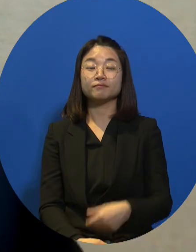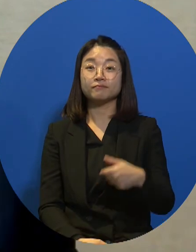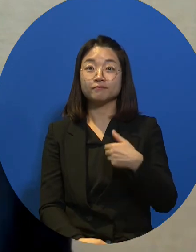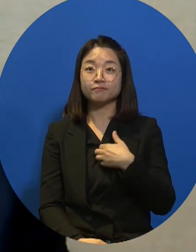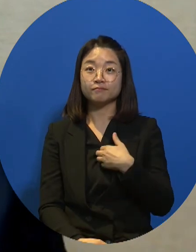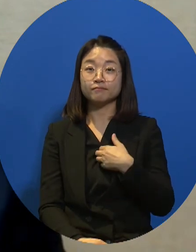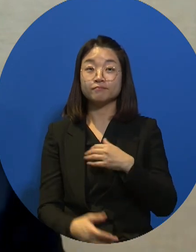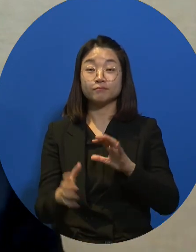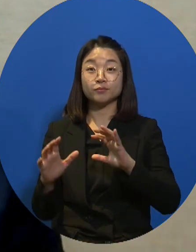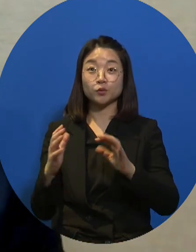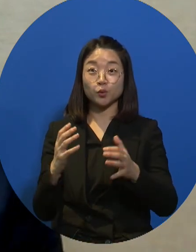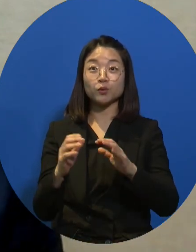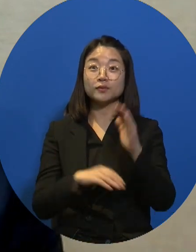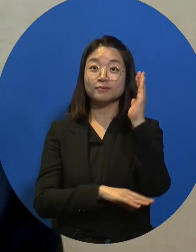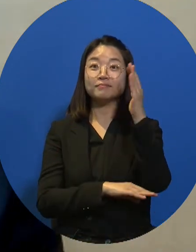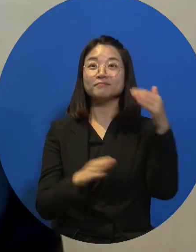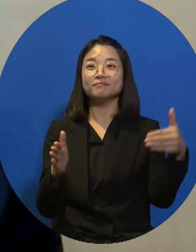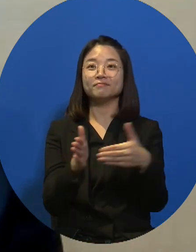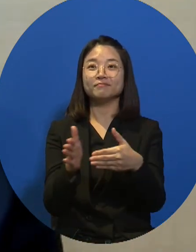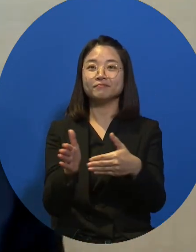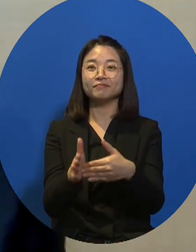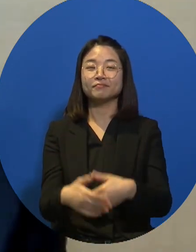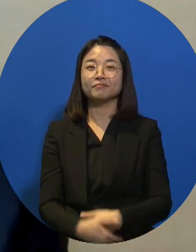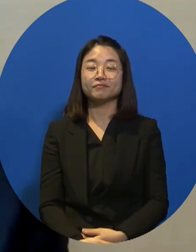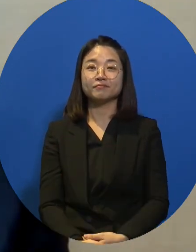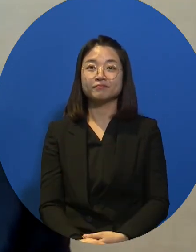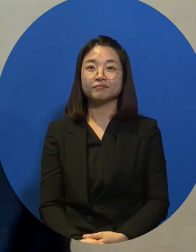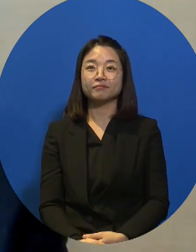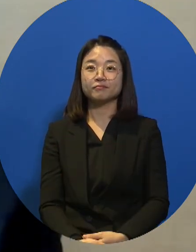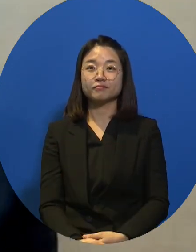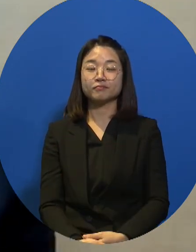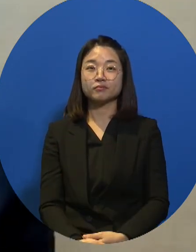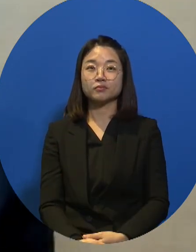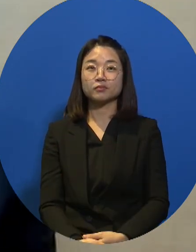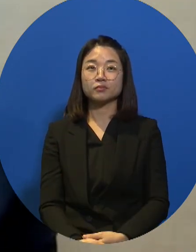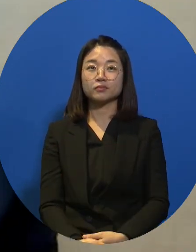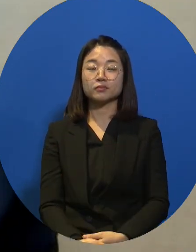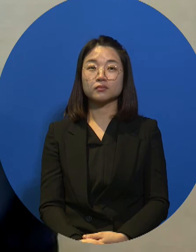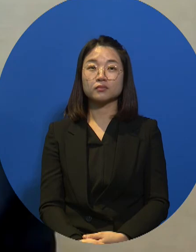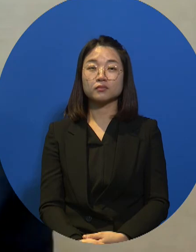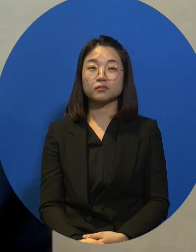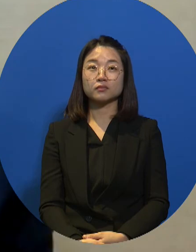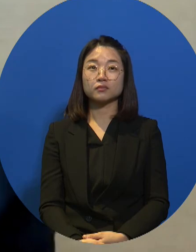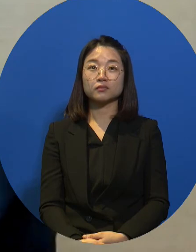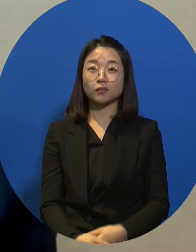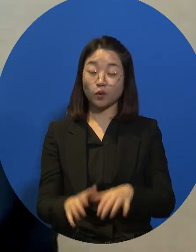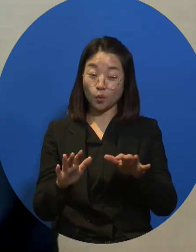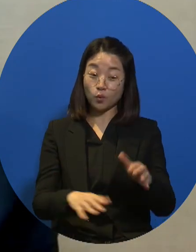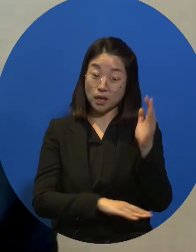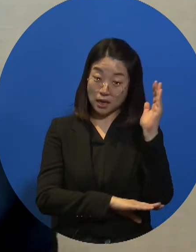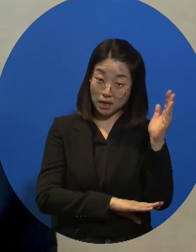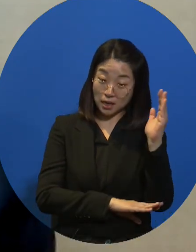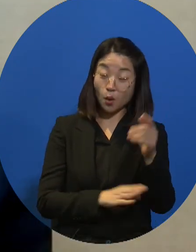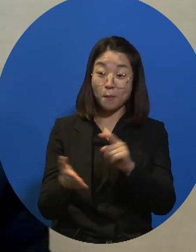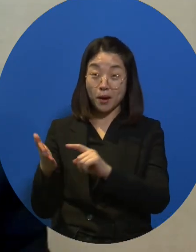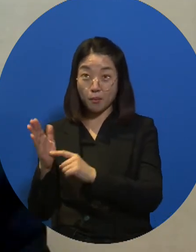저희 그 토론을 마치도록 하겠습니다. 모쪼록 오늘 토론 발표와 토론이 이 장애인